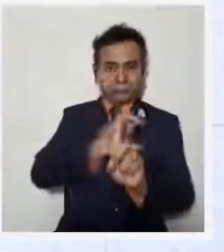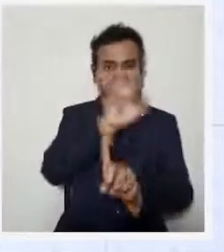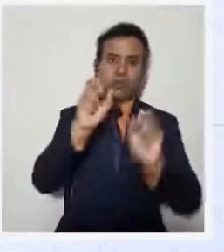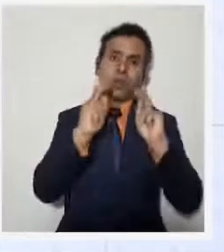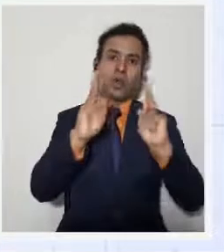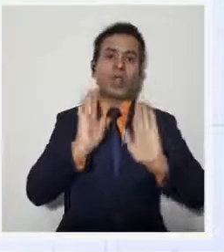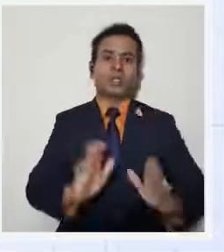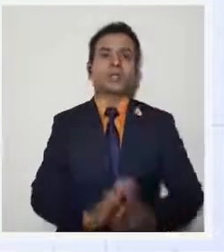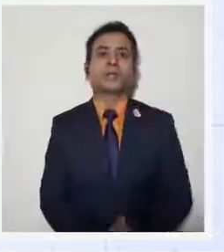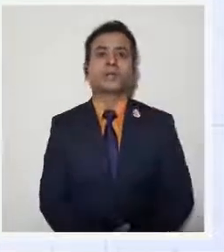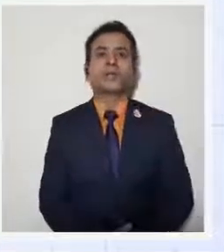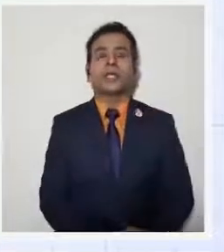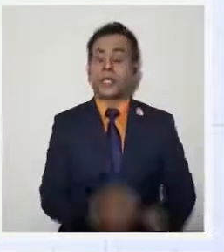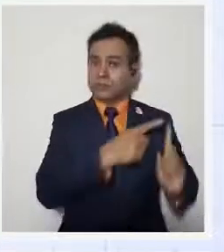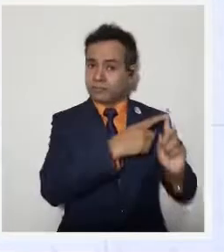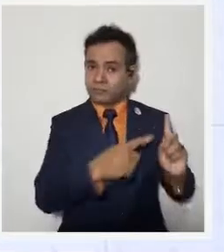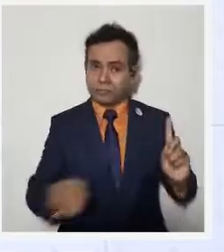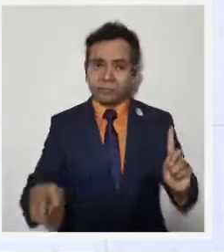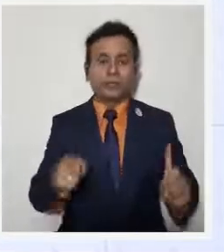6,83,086 জন ব্যক্তিকে।